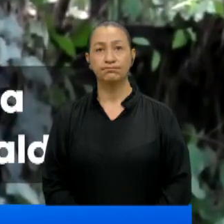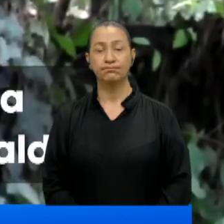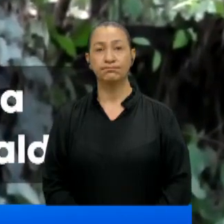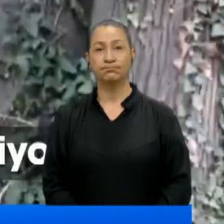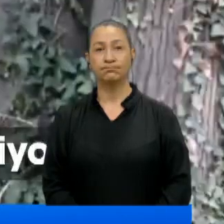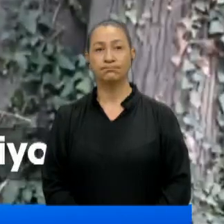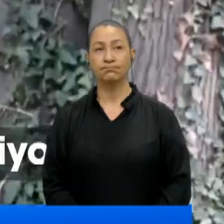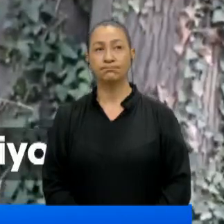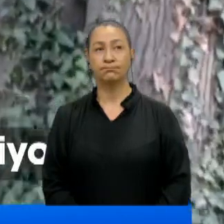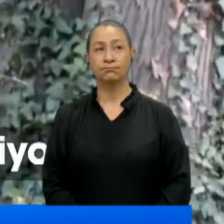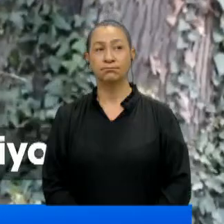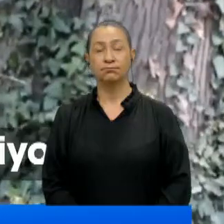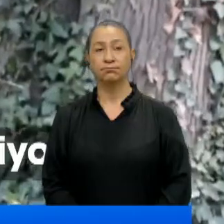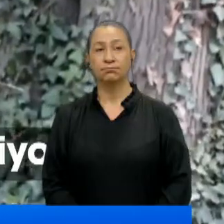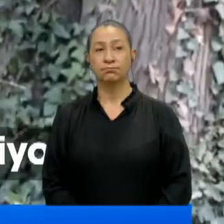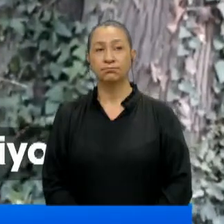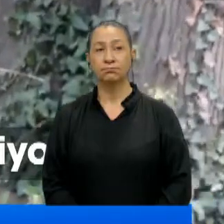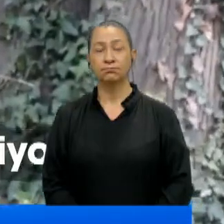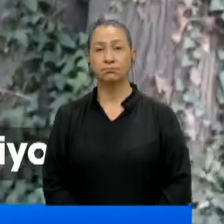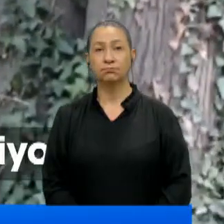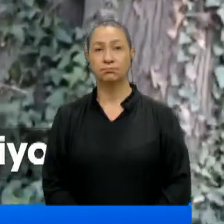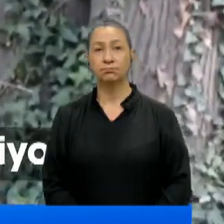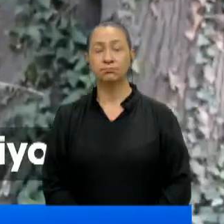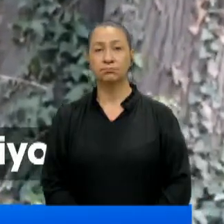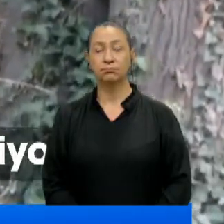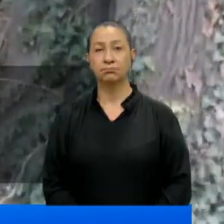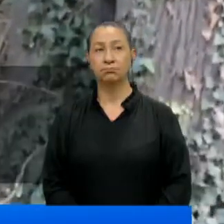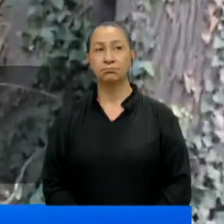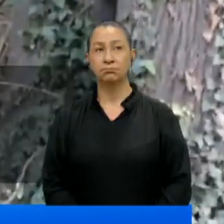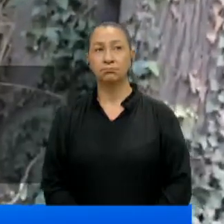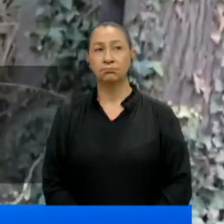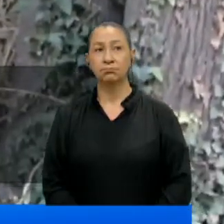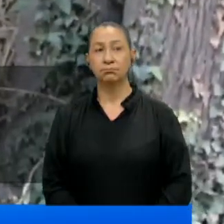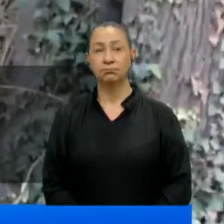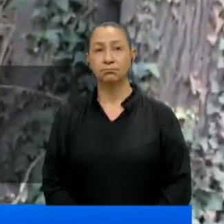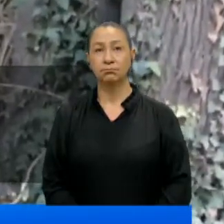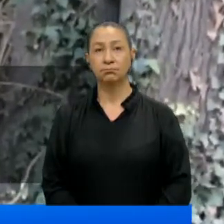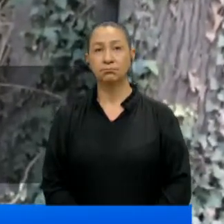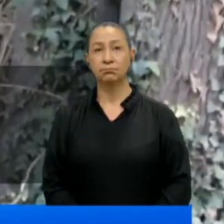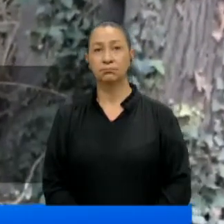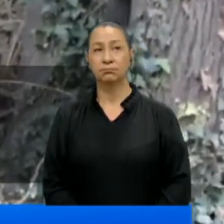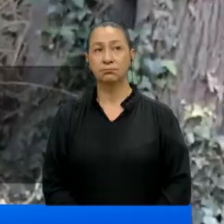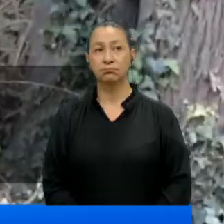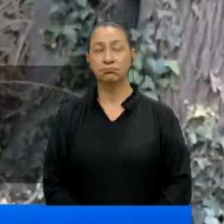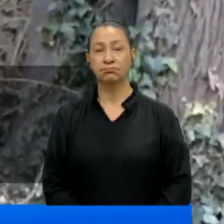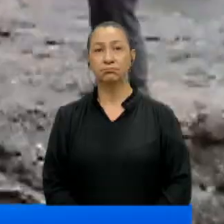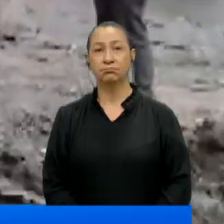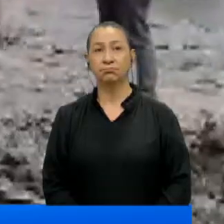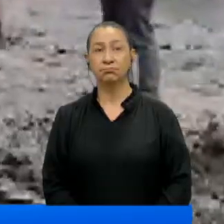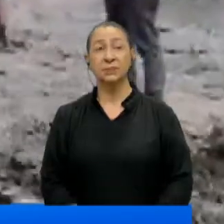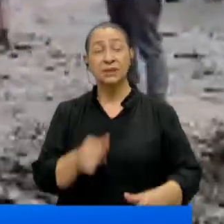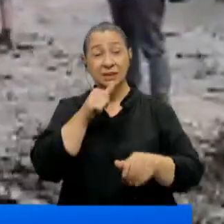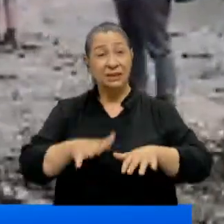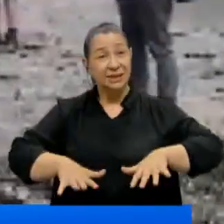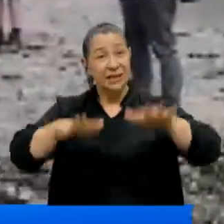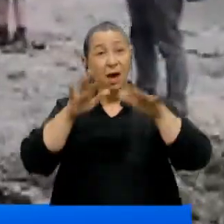mahsur kalmışız. Çıkamazsak dedim, bizi komple götürüyor gidiyor. Hiç gördün mü böyle bir afet? Hiç görmedim bu yaşa kadar.